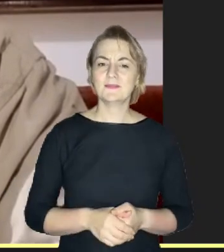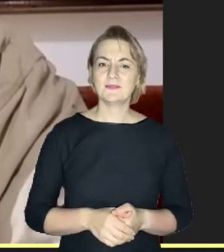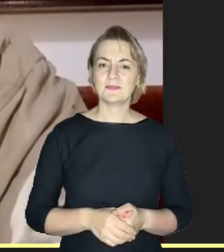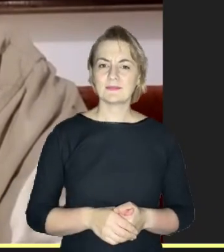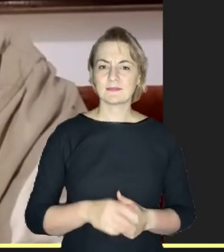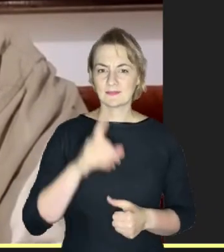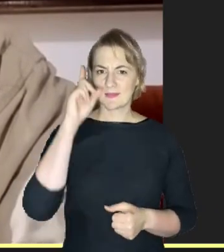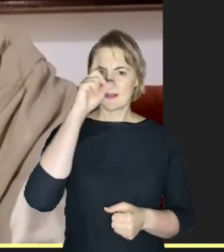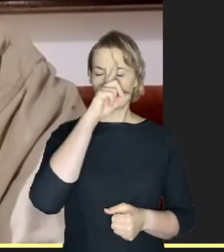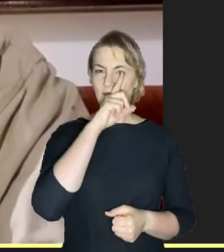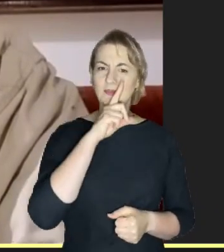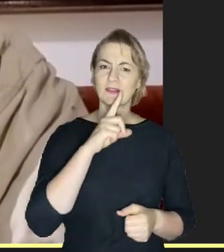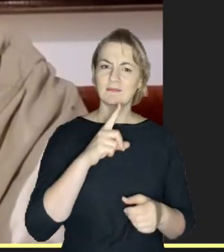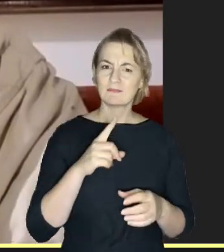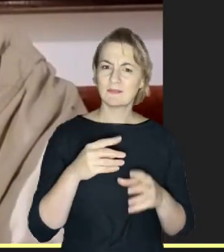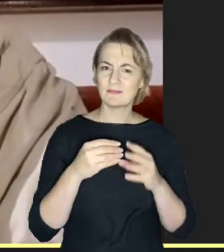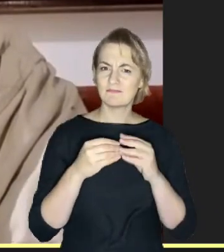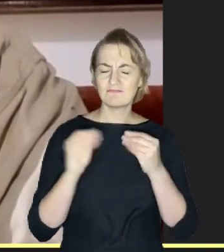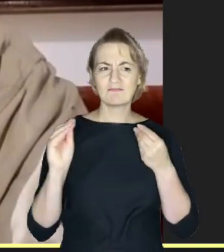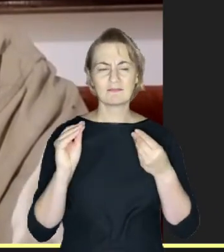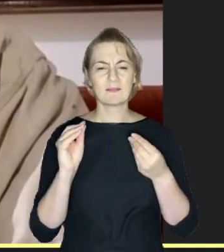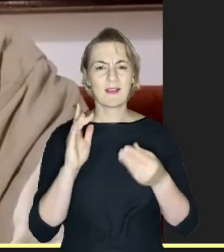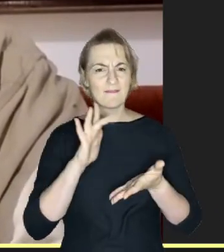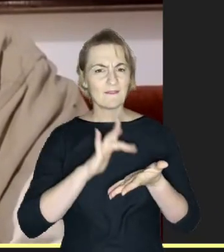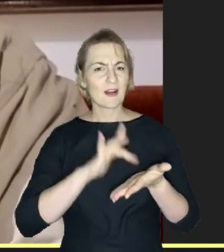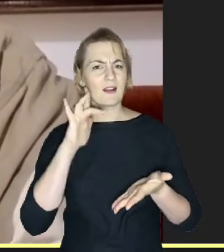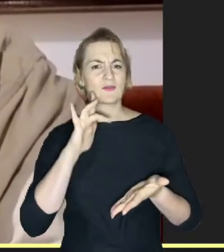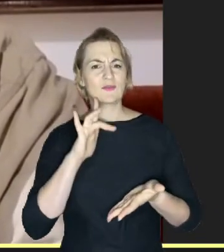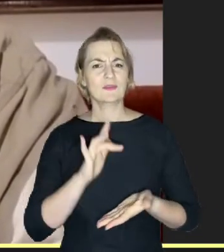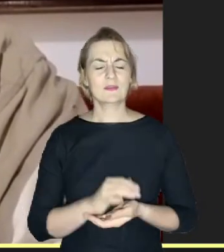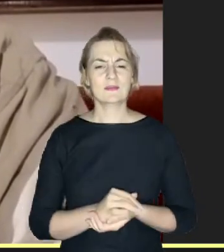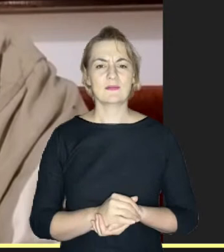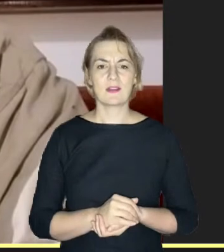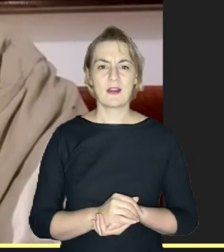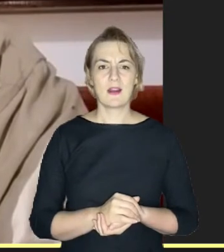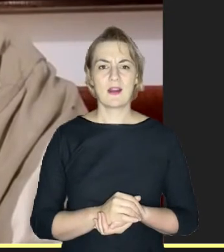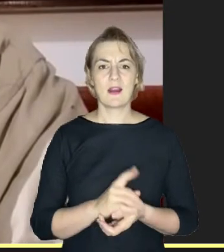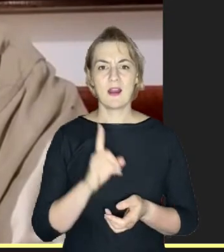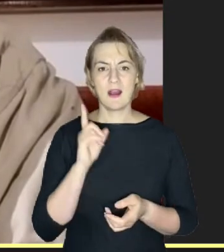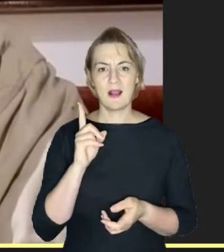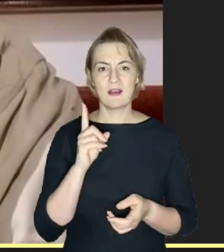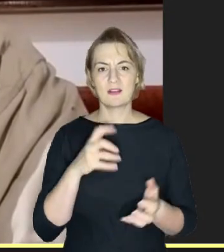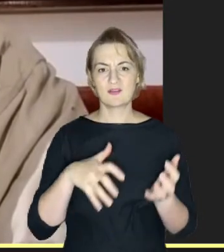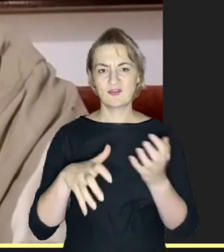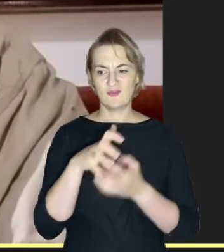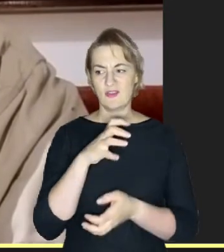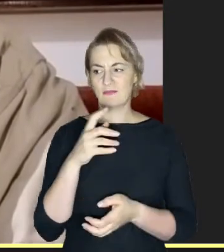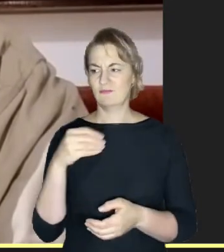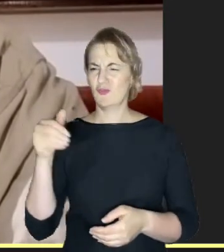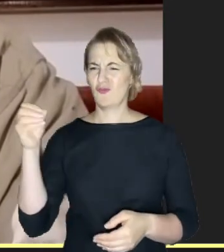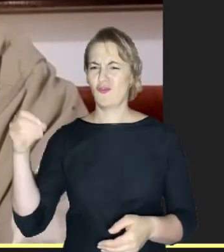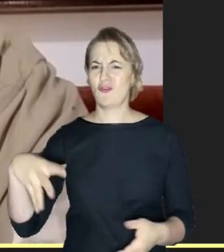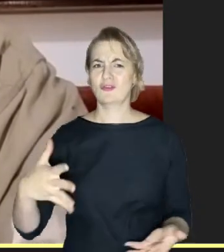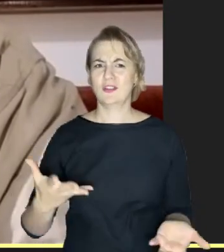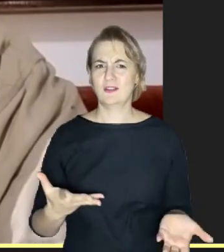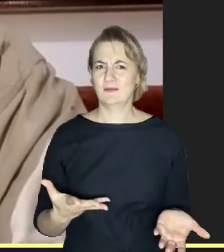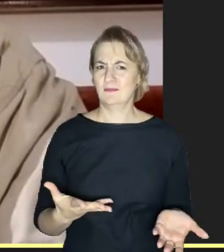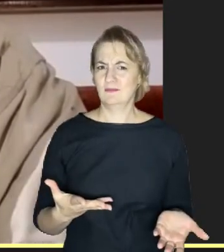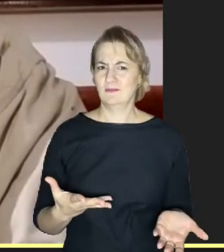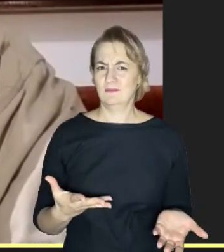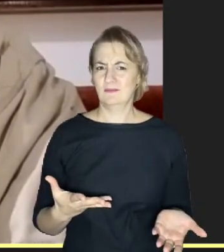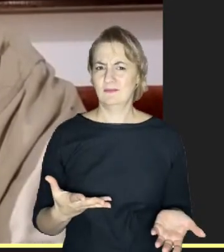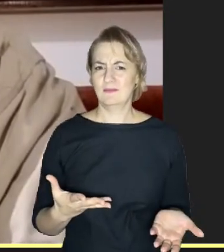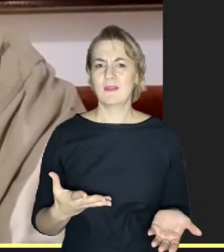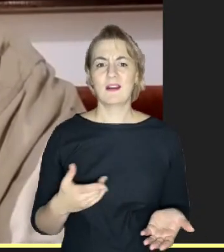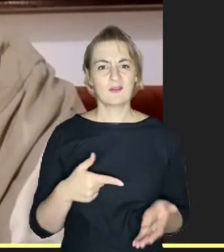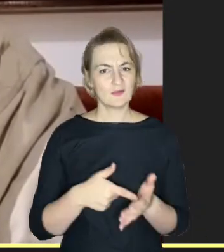Ludzie stają się coraz bardziej wrażliwi i jednocześnie świat ma się coraz gorzej. I warto się nad